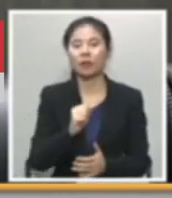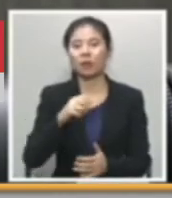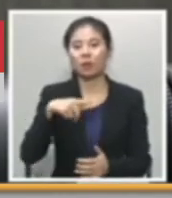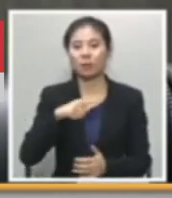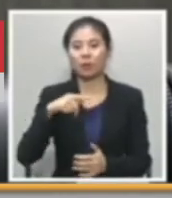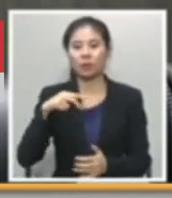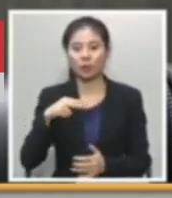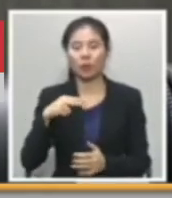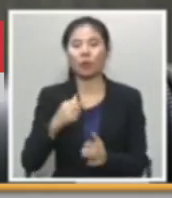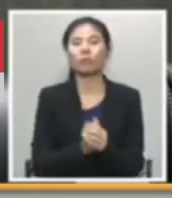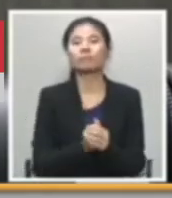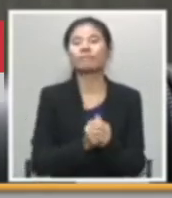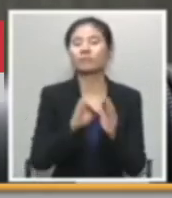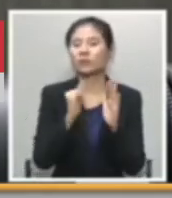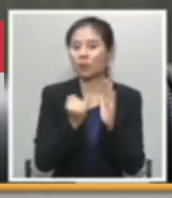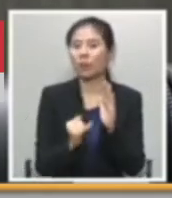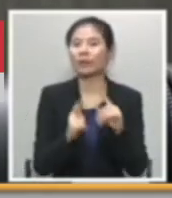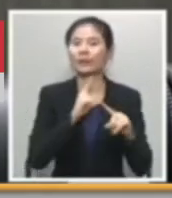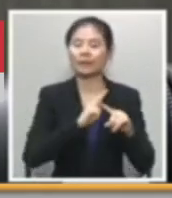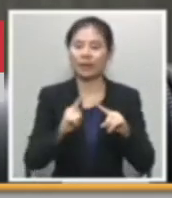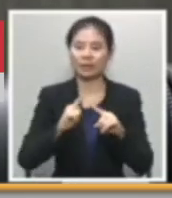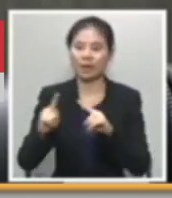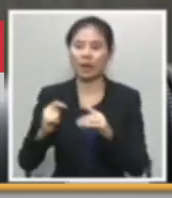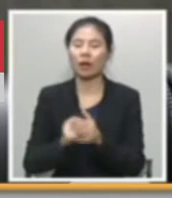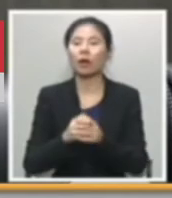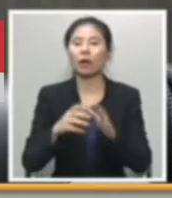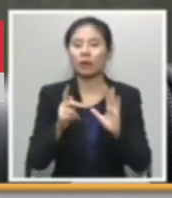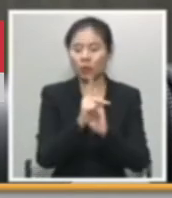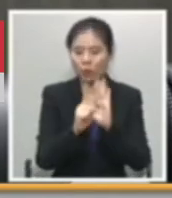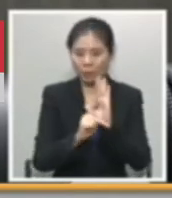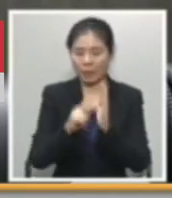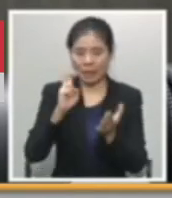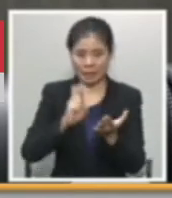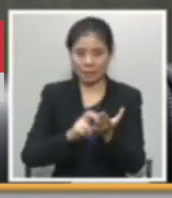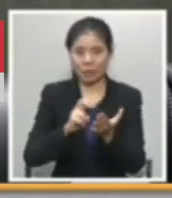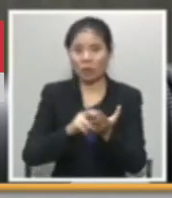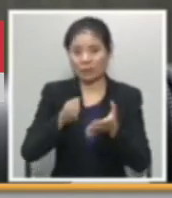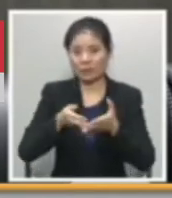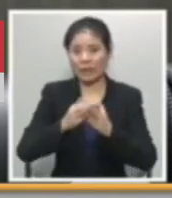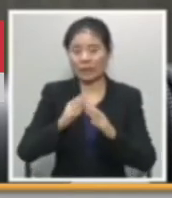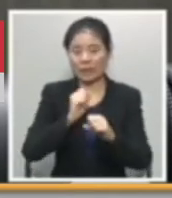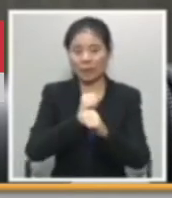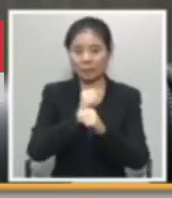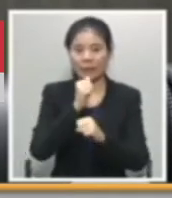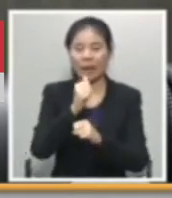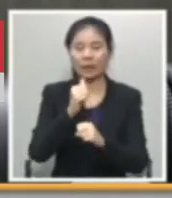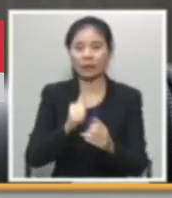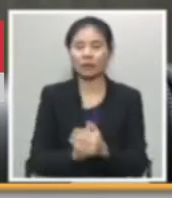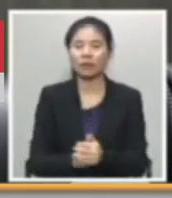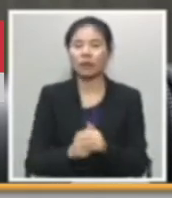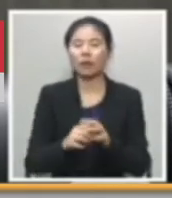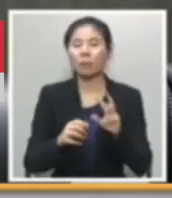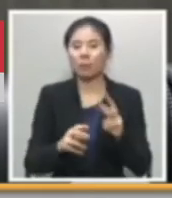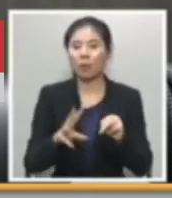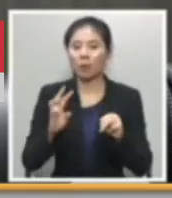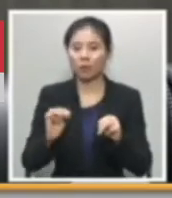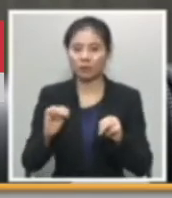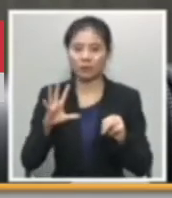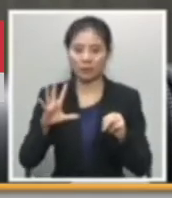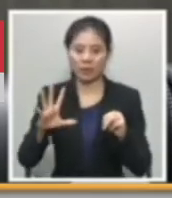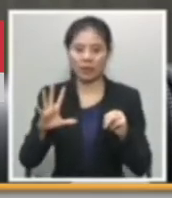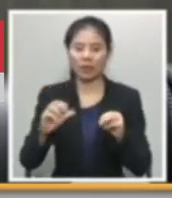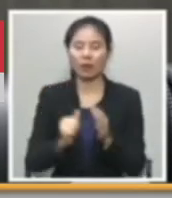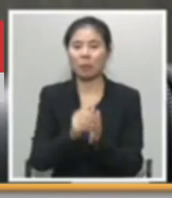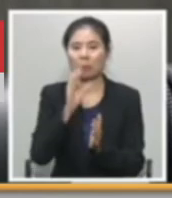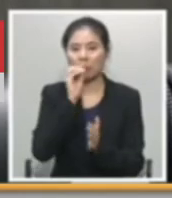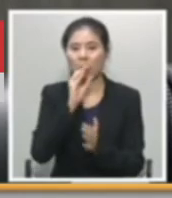องถิ่นอื่นที่มีกฎหมายจัดตั้งและในมาตรา65ได้บัญ